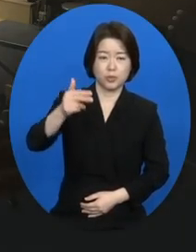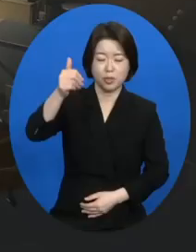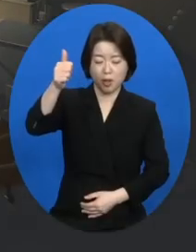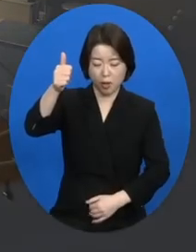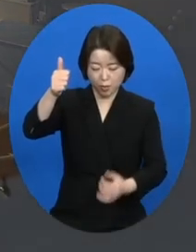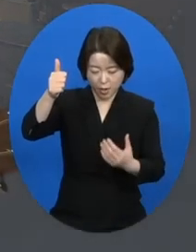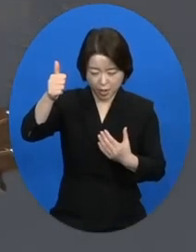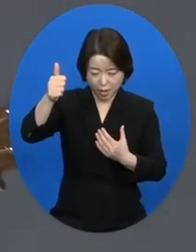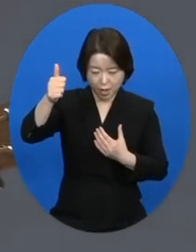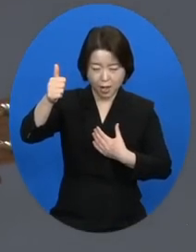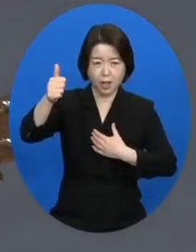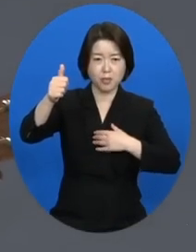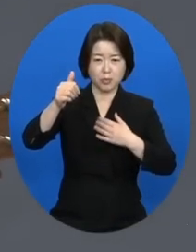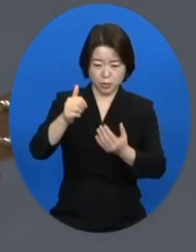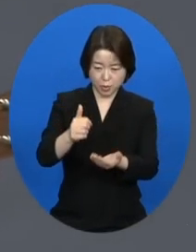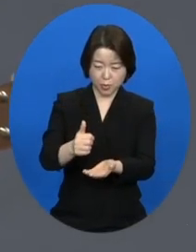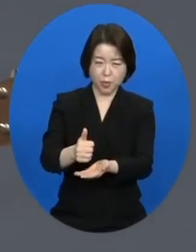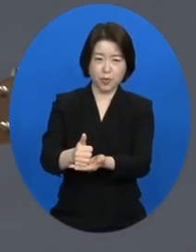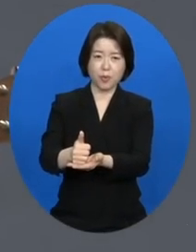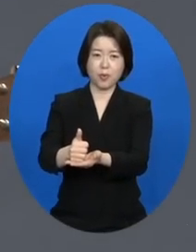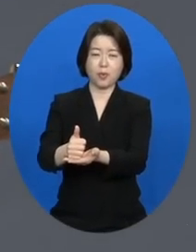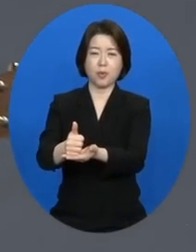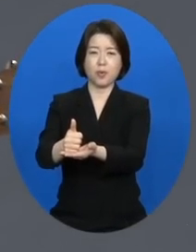주를 경외함으로